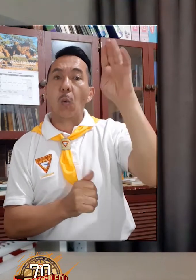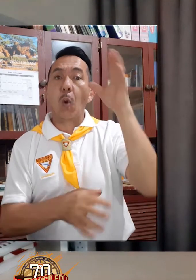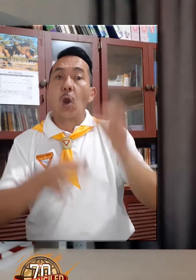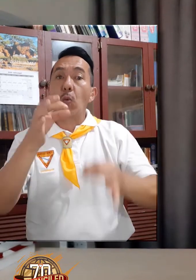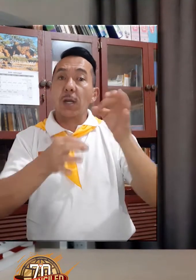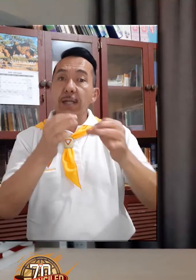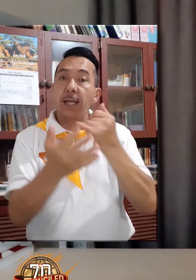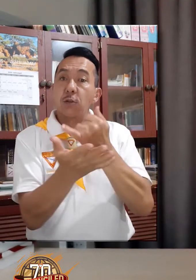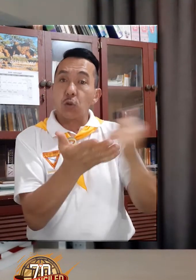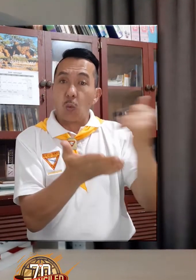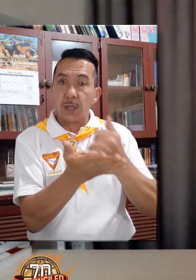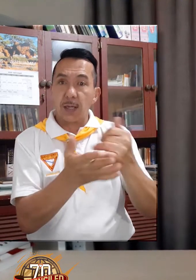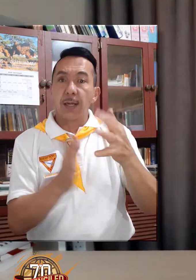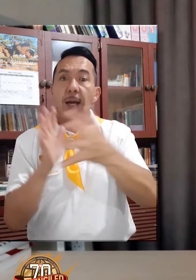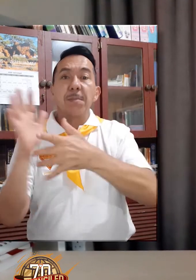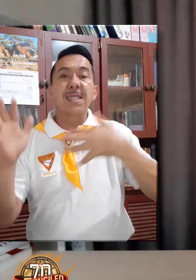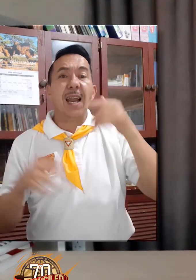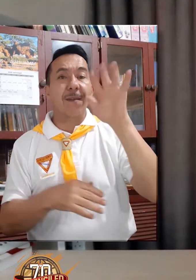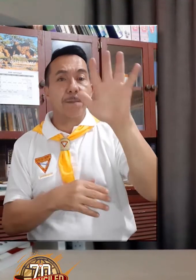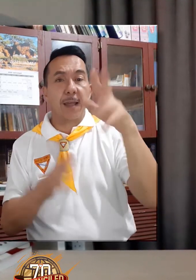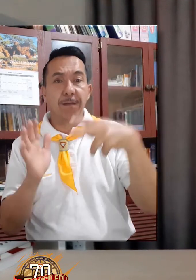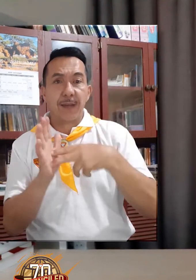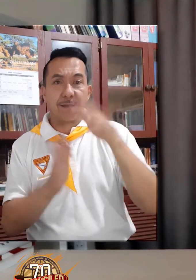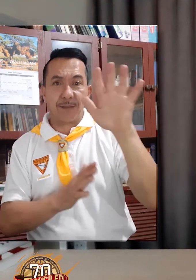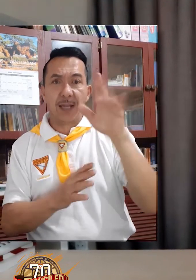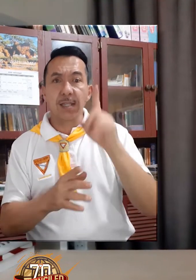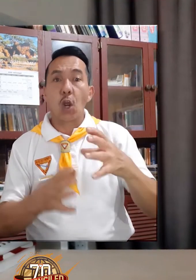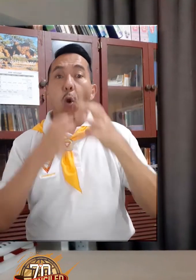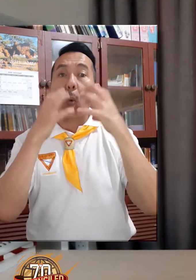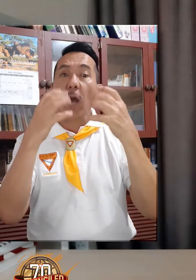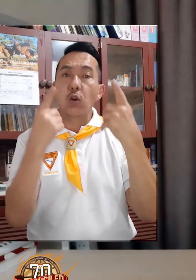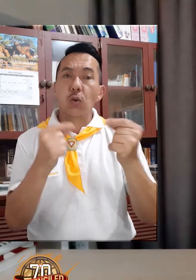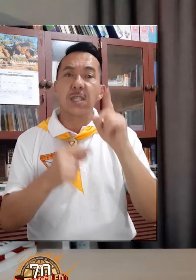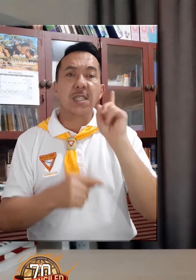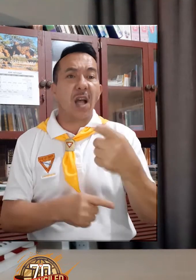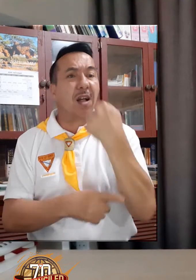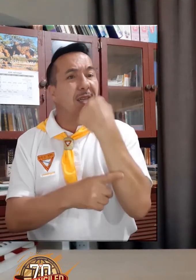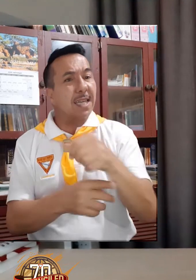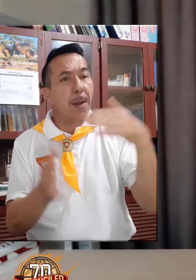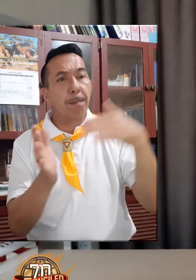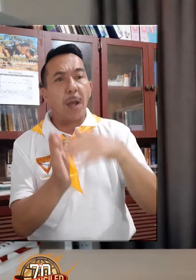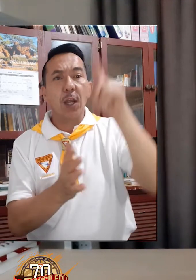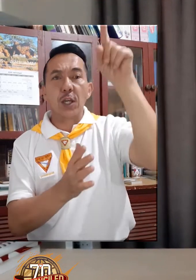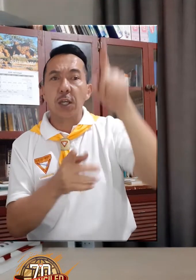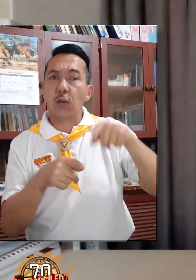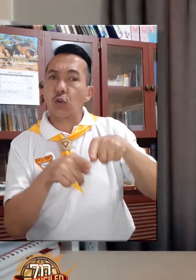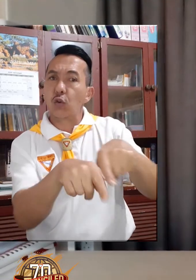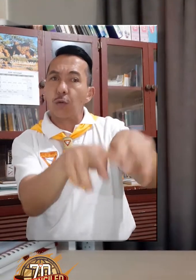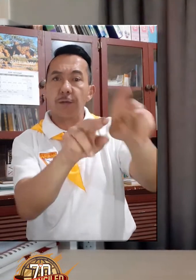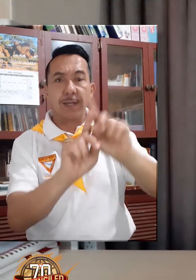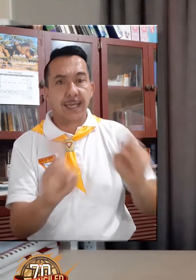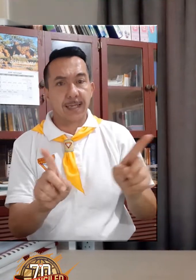God oordeel sonde, Psalm 5 vers 5, die kwaaddoener sal nie by u vertoef nie.